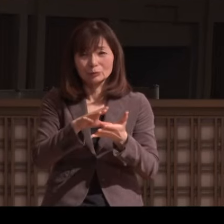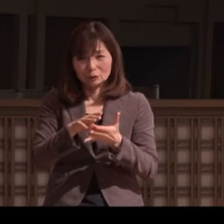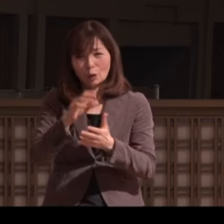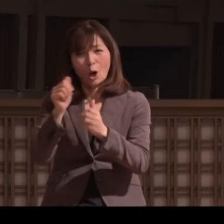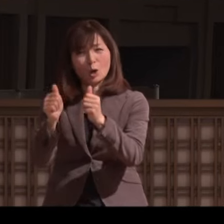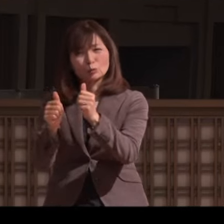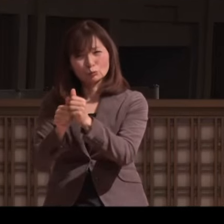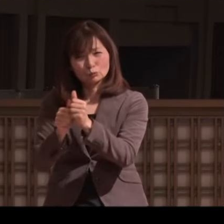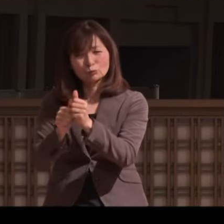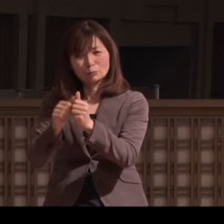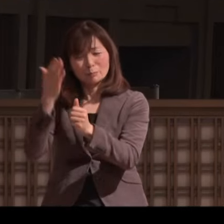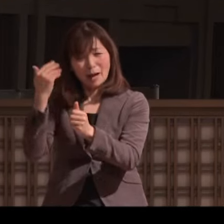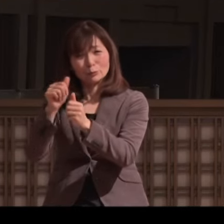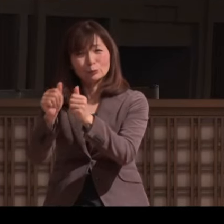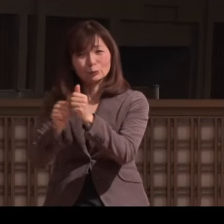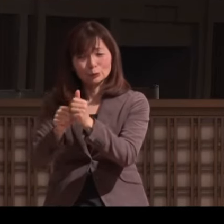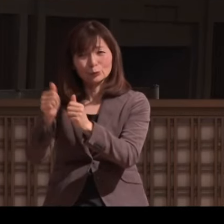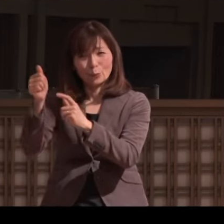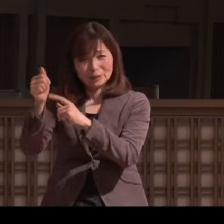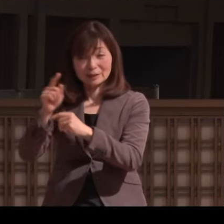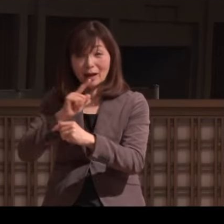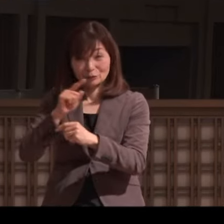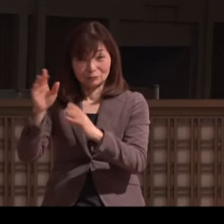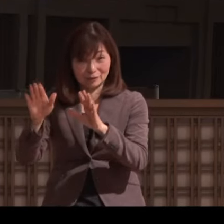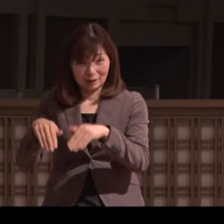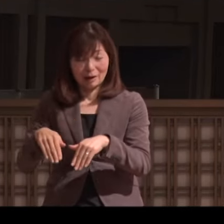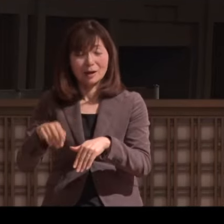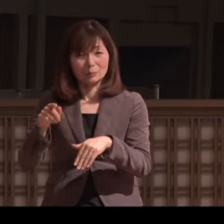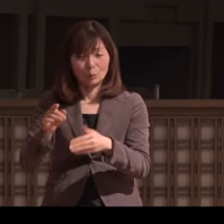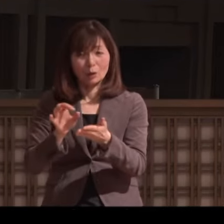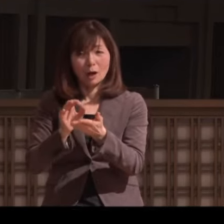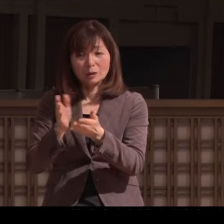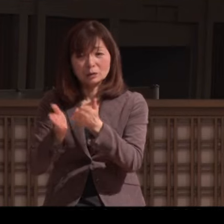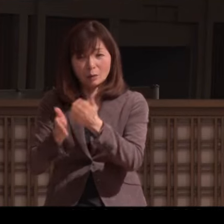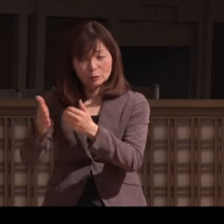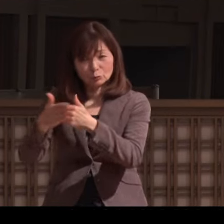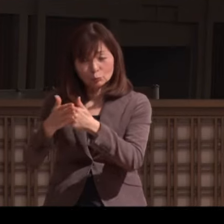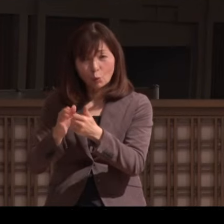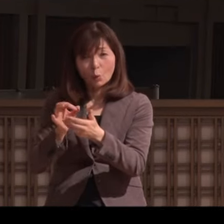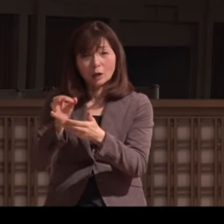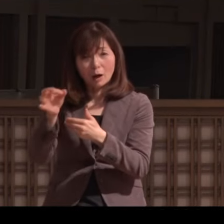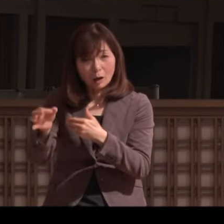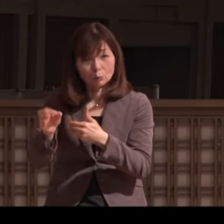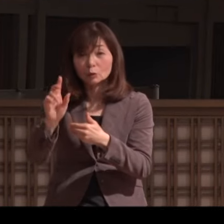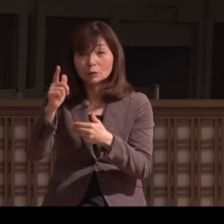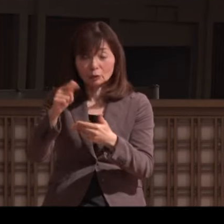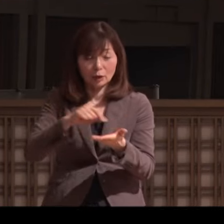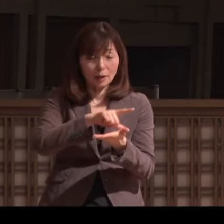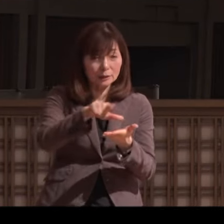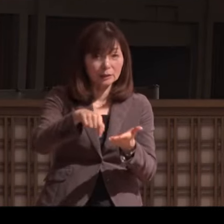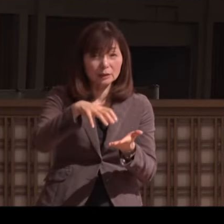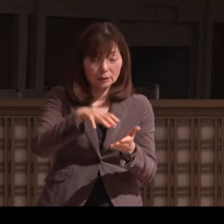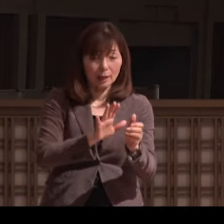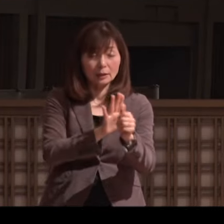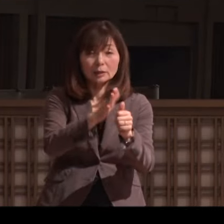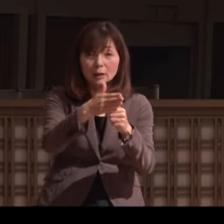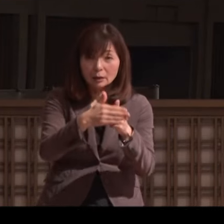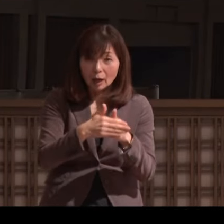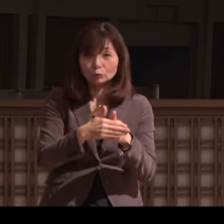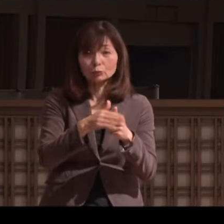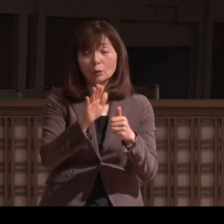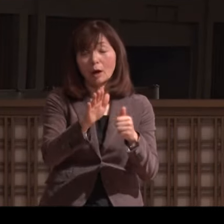でしょうねでもそんなもの金出して買うんじゃなくて地域でさう仕組みがあれば2000万もいらん可能性ある